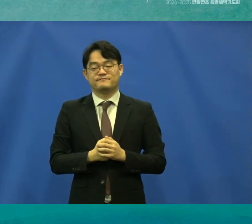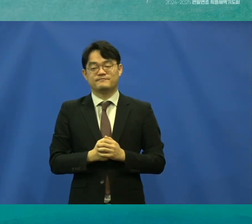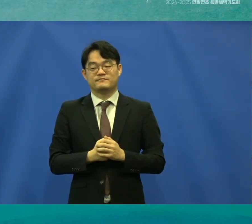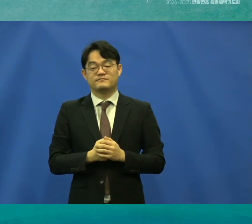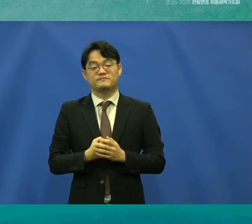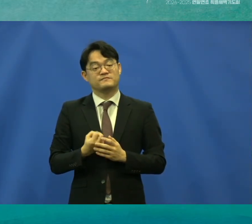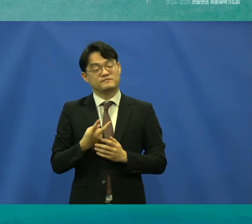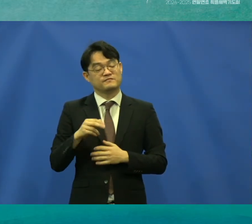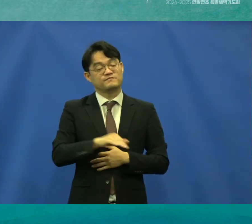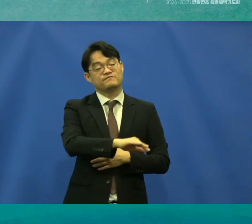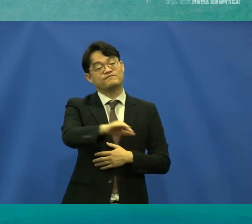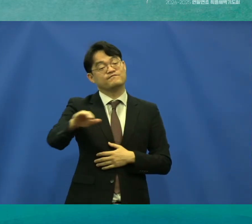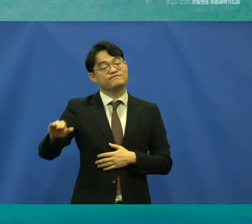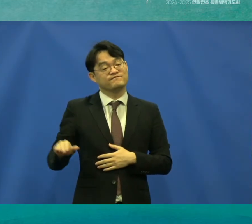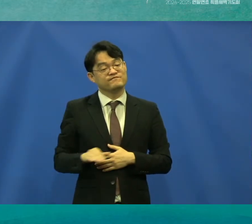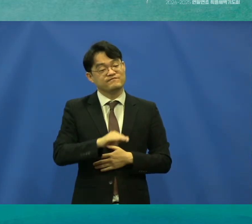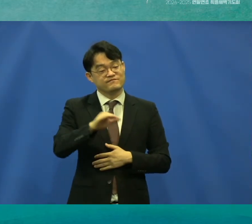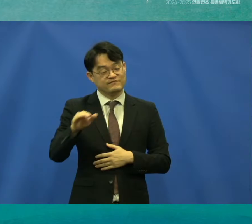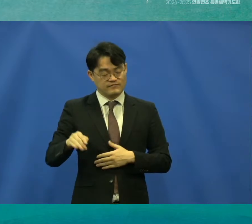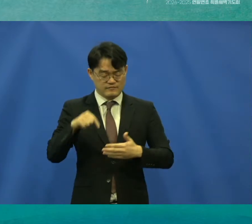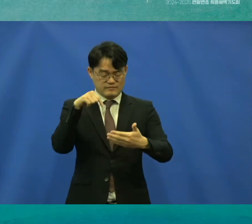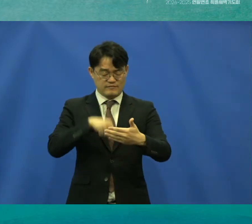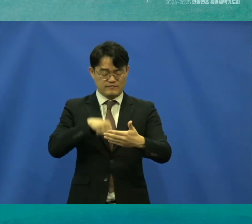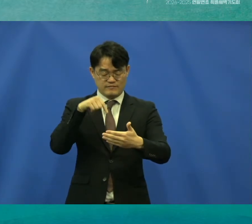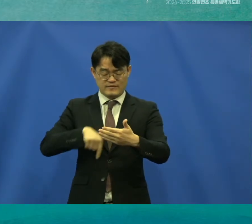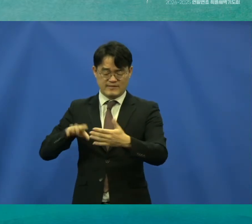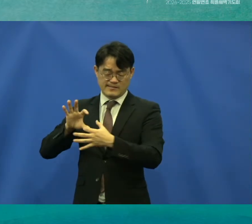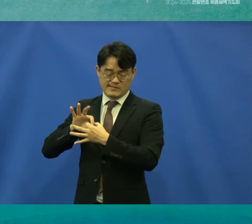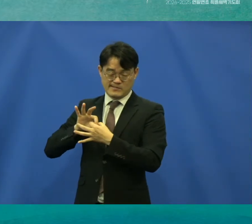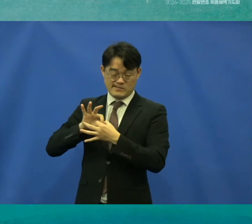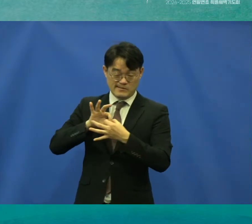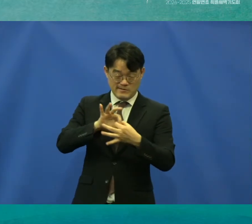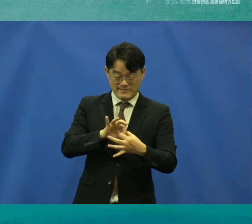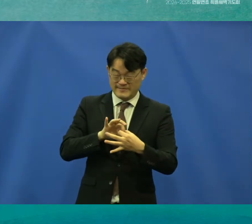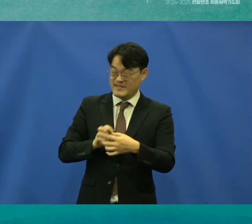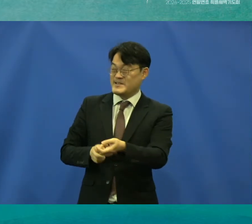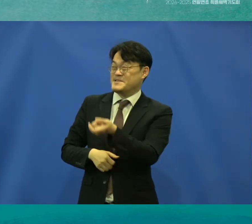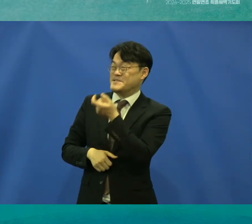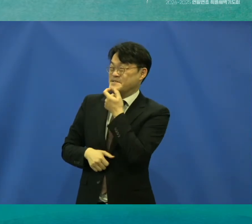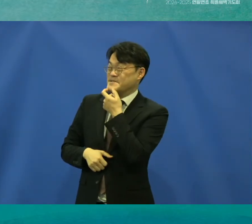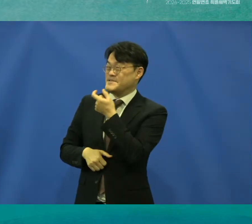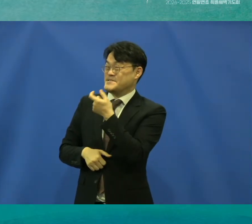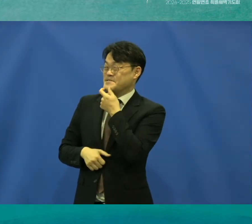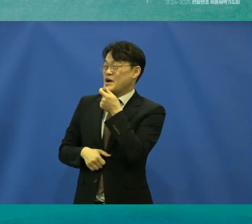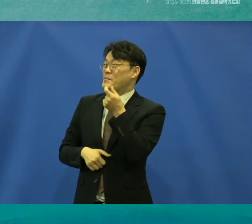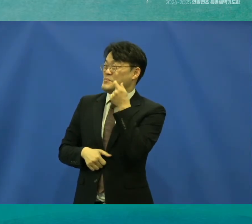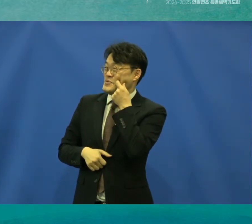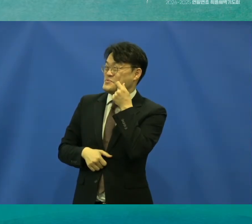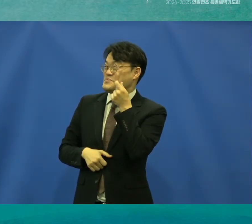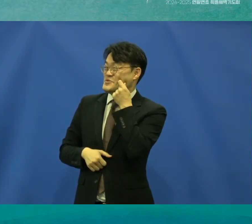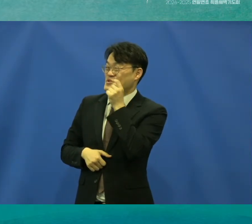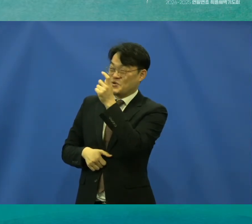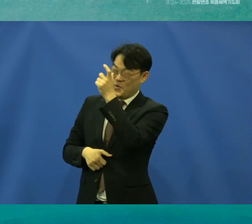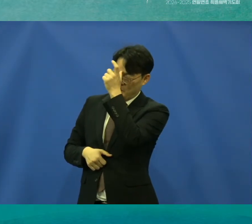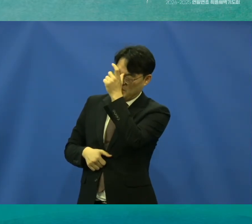끊임없이 우리 안에 있는 반항심, 고집들에게 안 죽는 거죠.